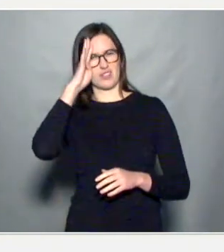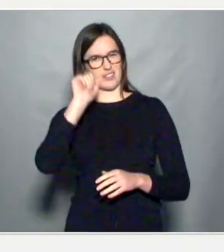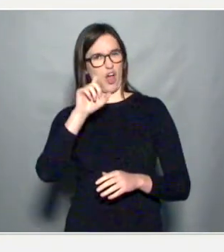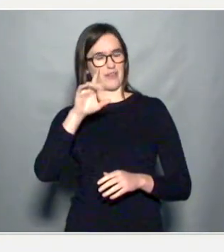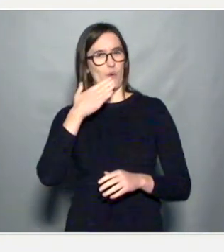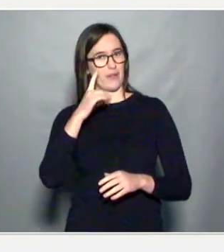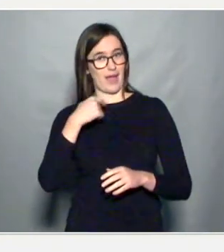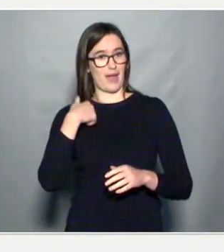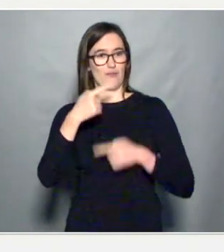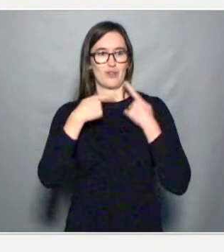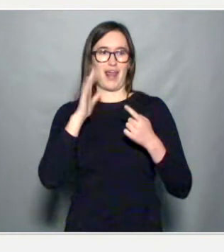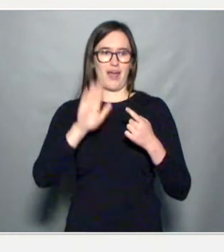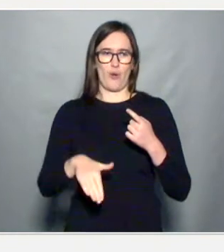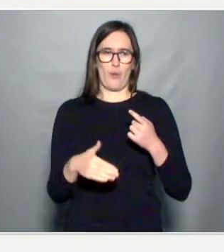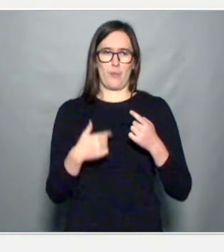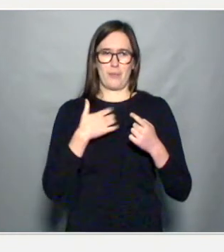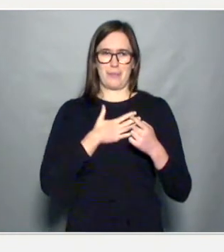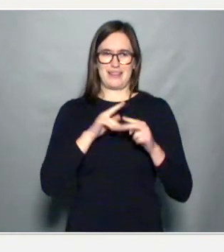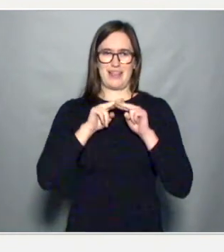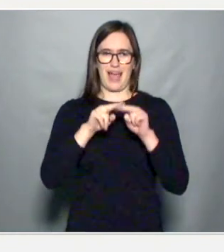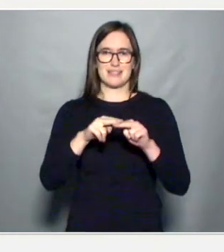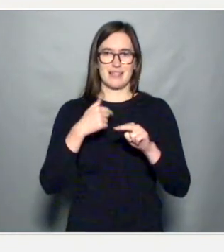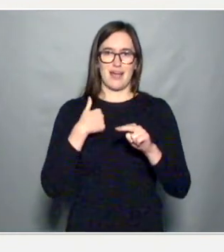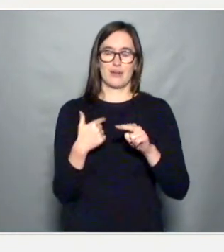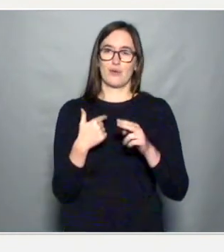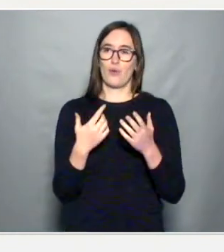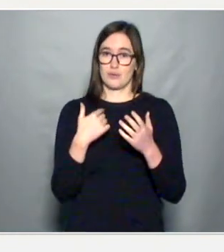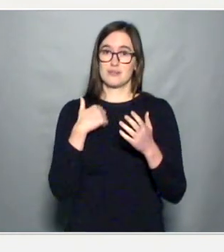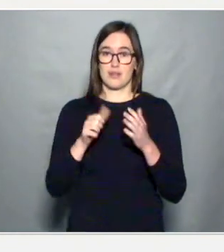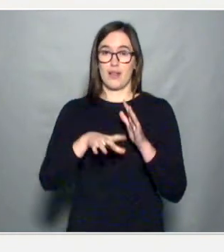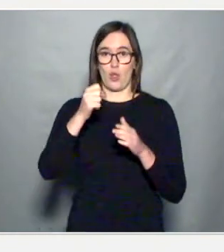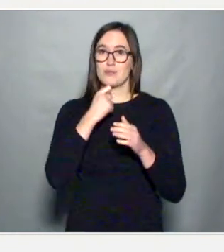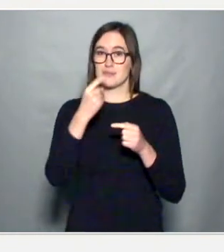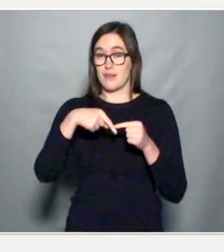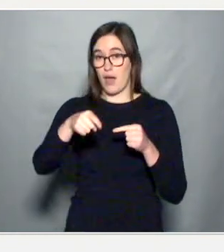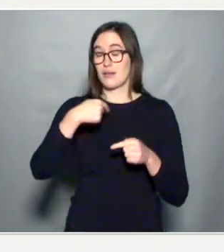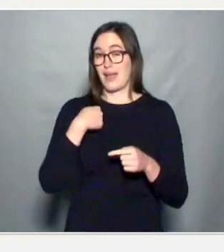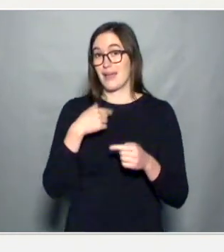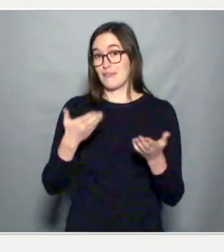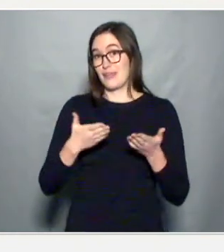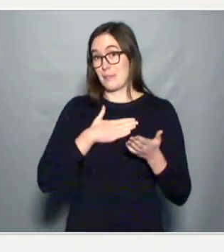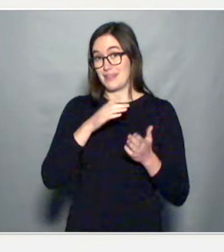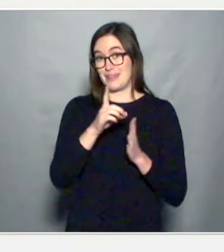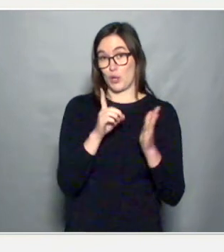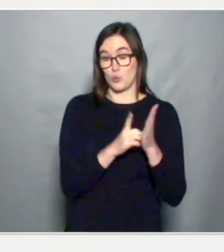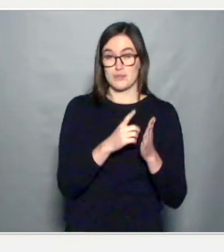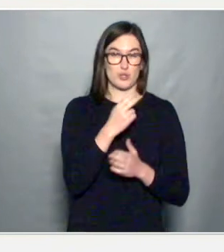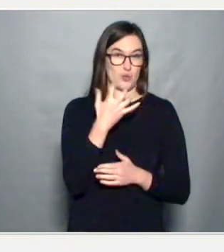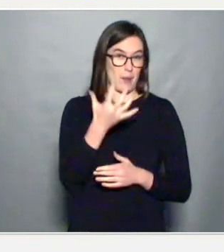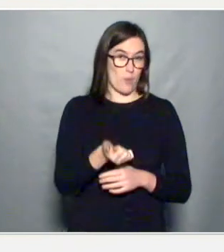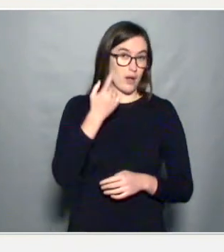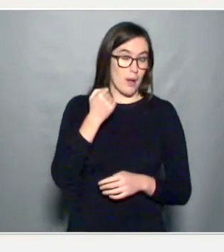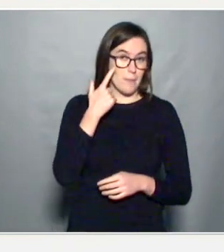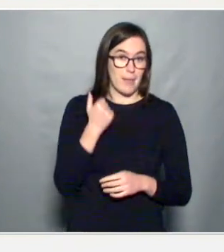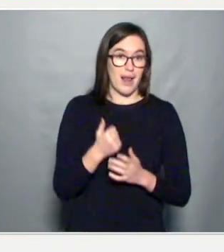resa. Och jag kommer komma in på det alldeles strax. Jag fick diagnosen ADHD när jag var 25 år